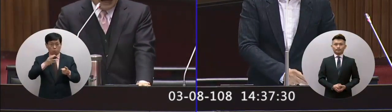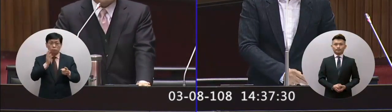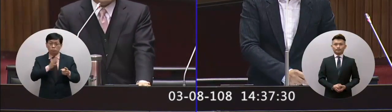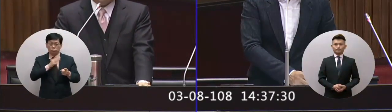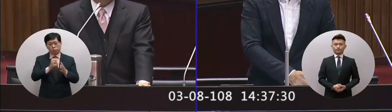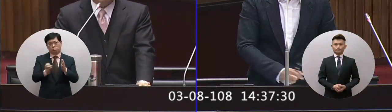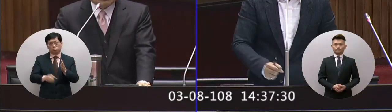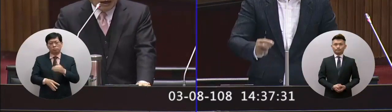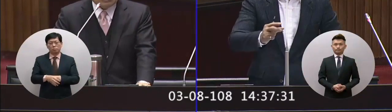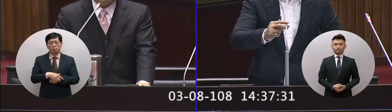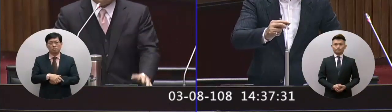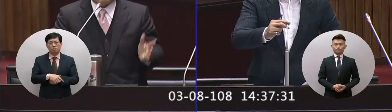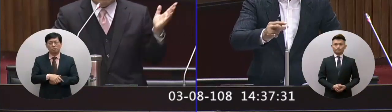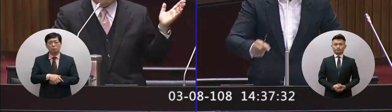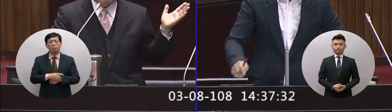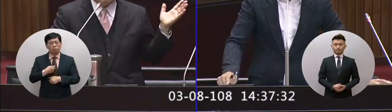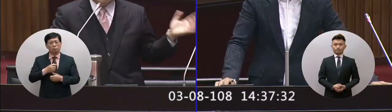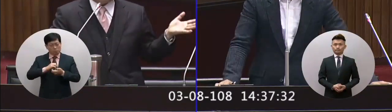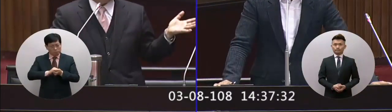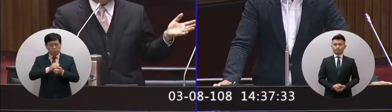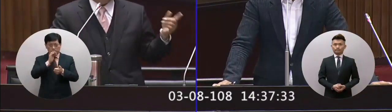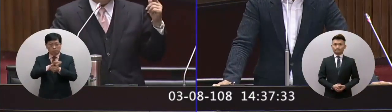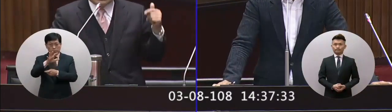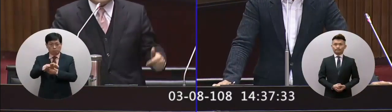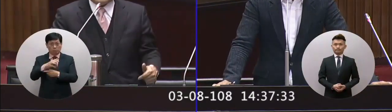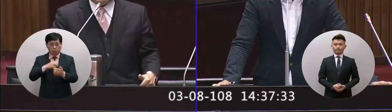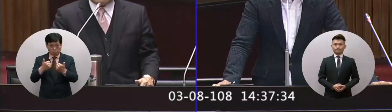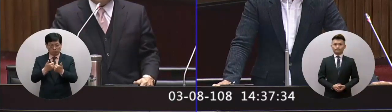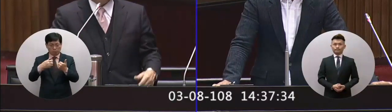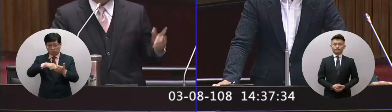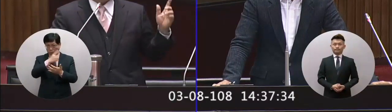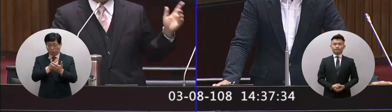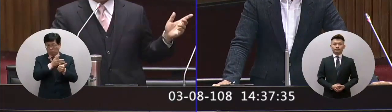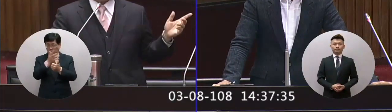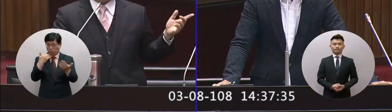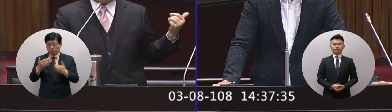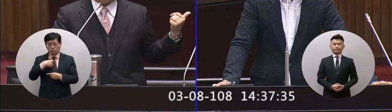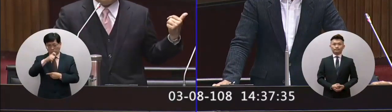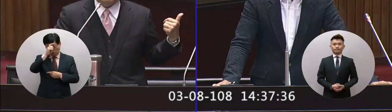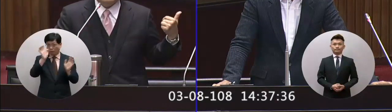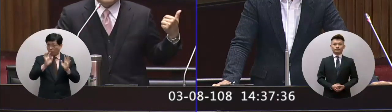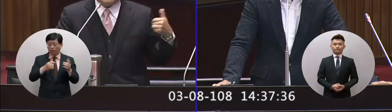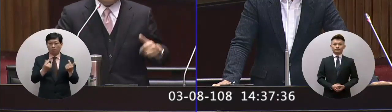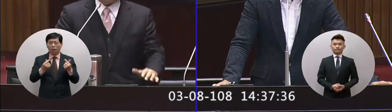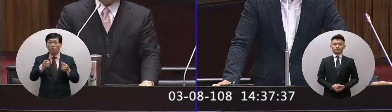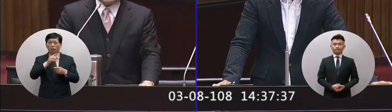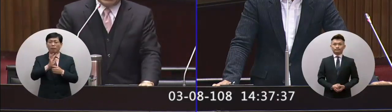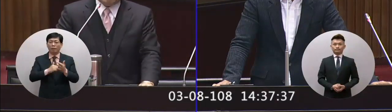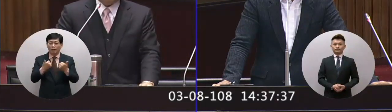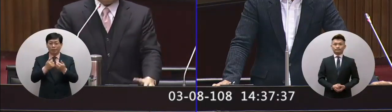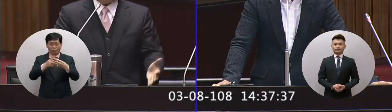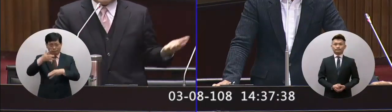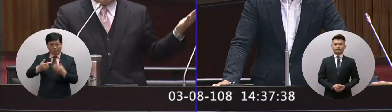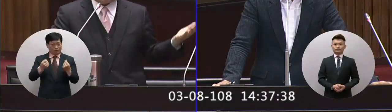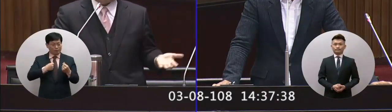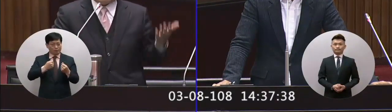看應該怎麼有我給農委會主委整個來了解希望農委主委都像農委會主委